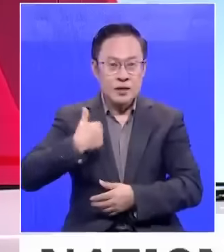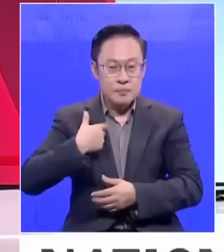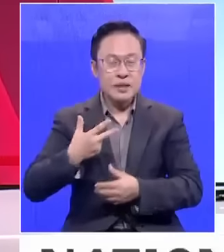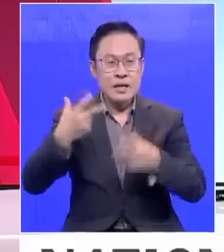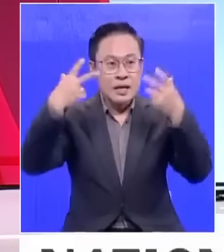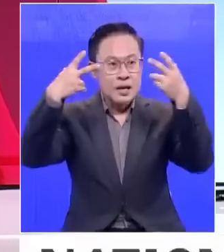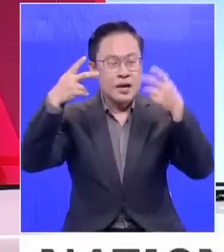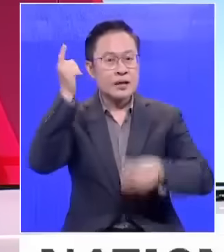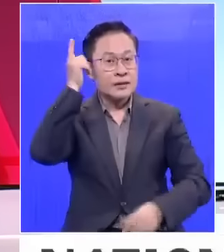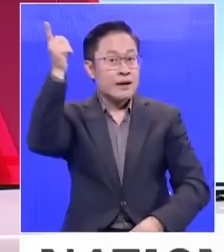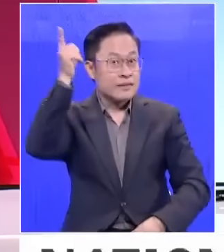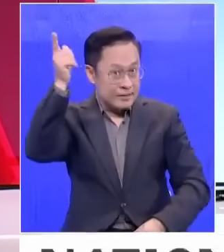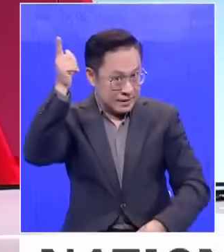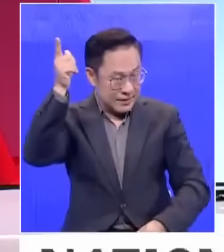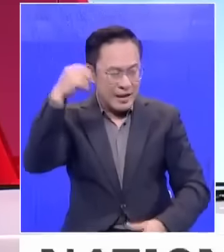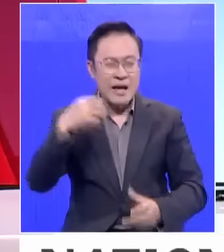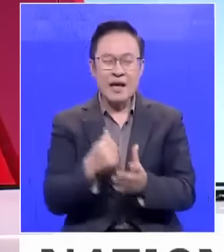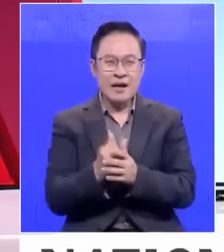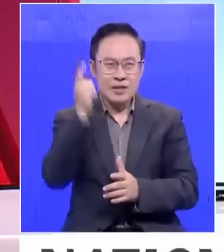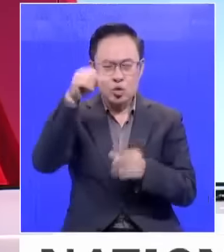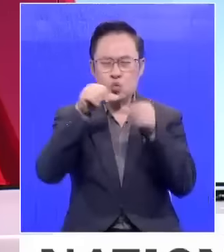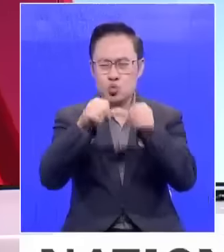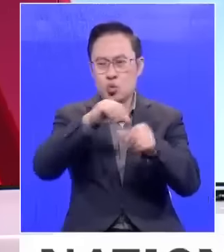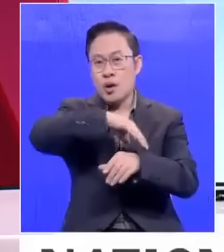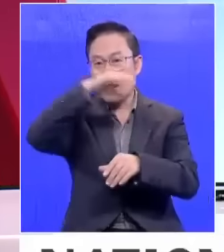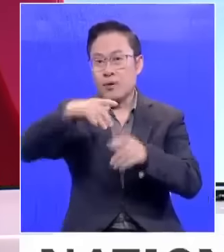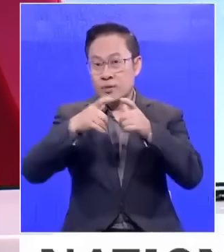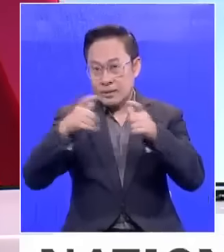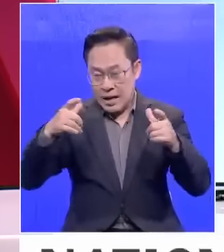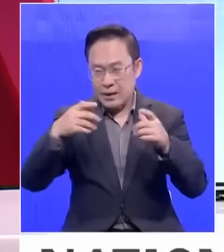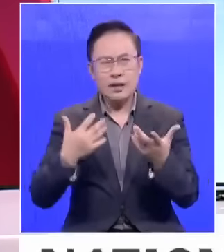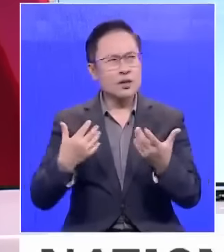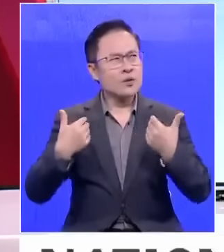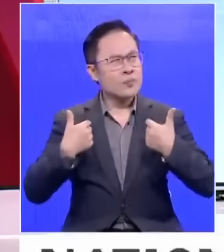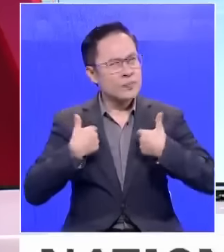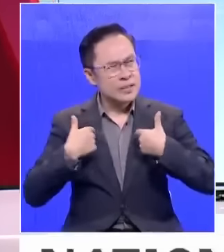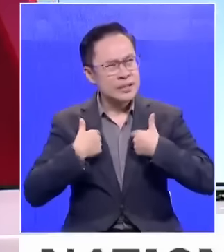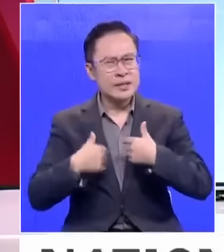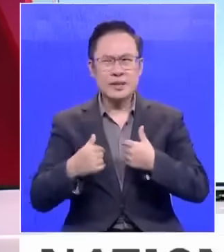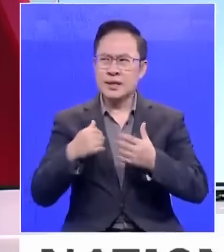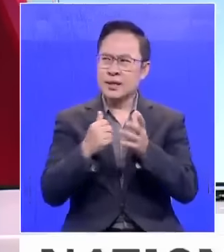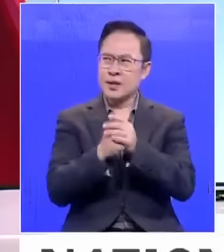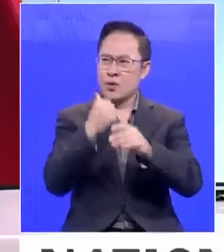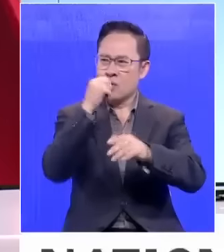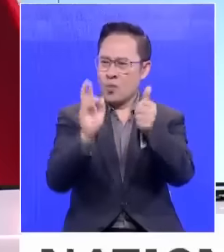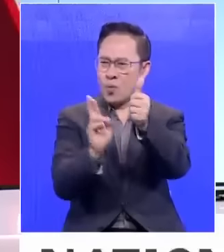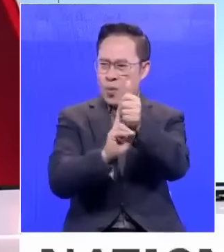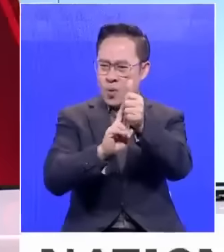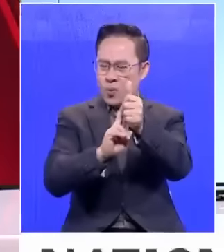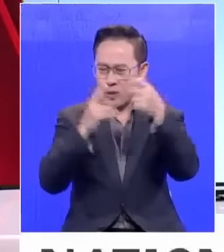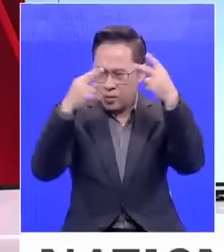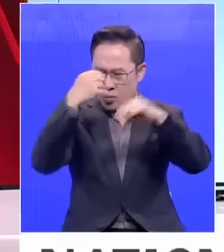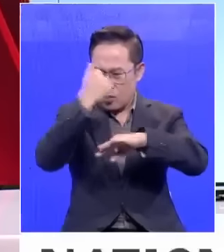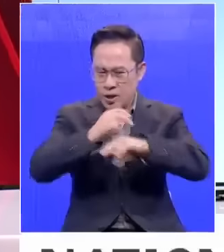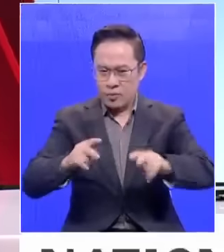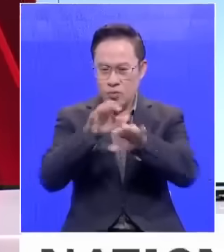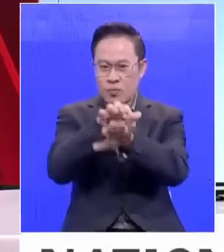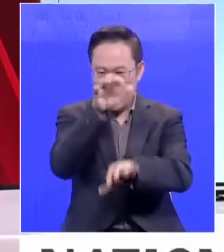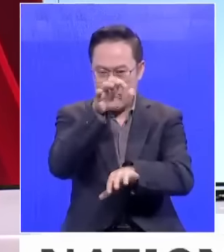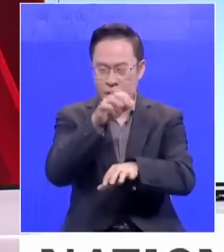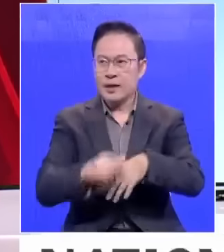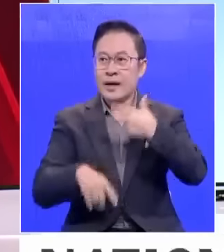ก็มีบุคคลที่เกี่ยวข้องกับเรื่องของวงการพลังงานไปด้วยเนี่ยวันนี้คุณอนุทินบอกจงใจเลยที่จะออกมา